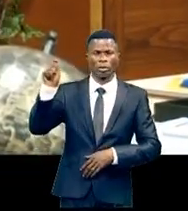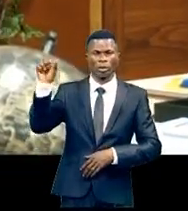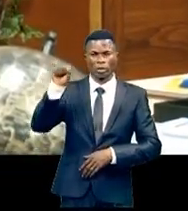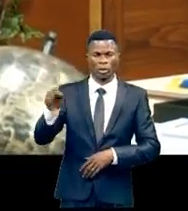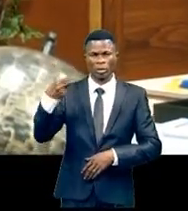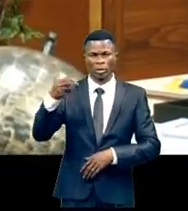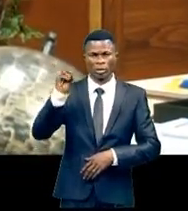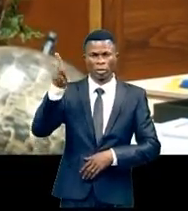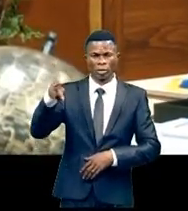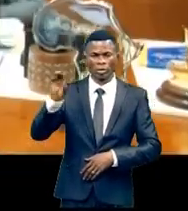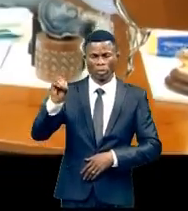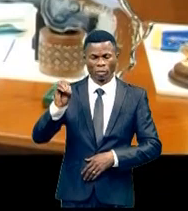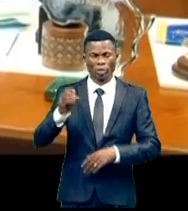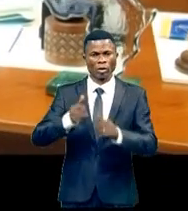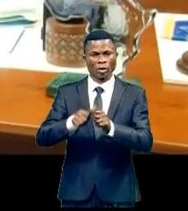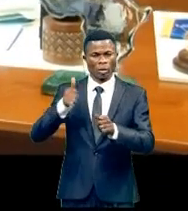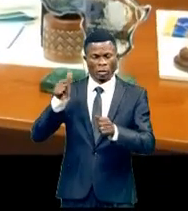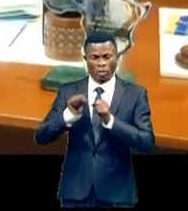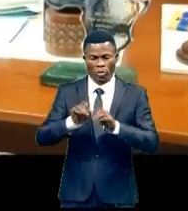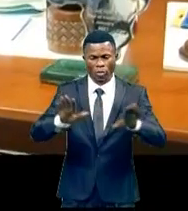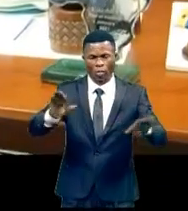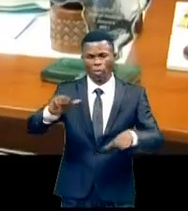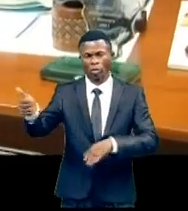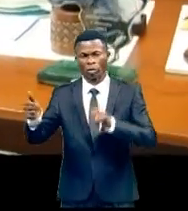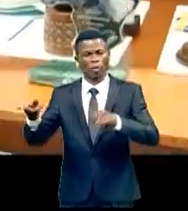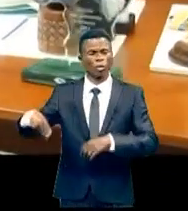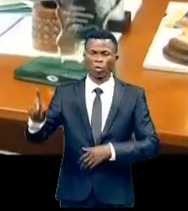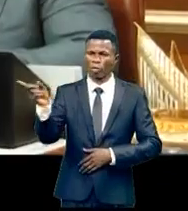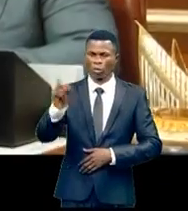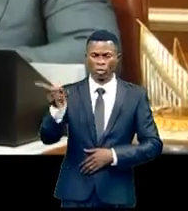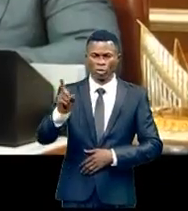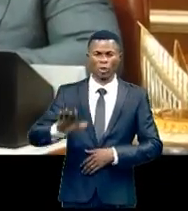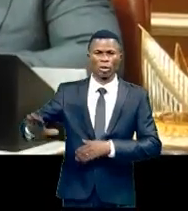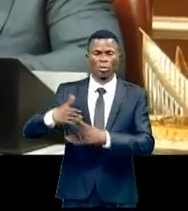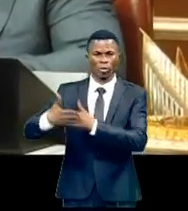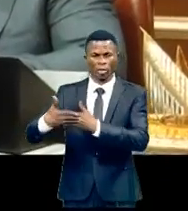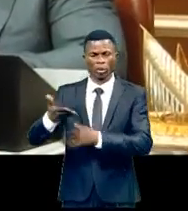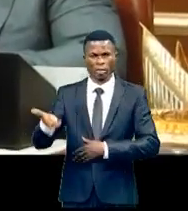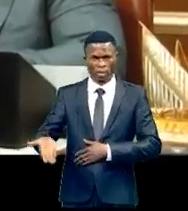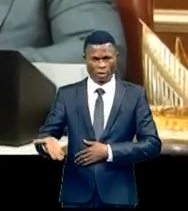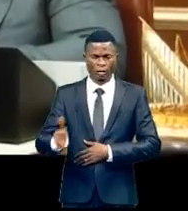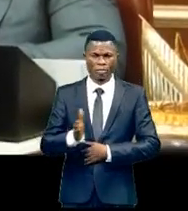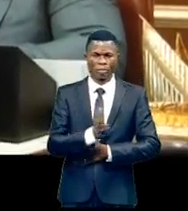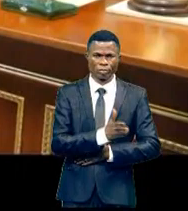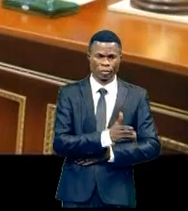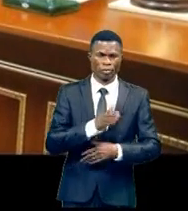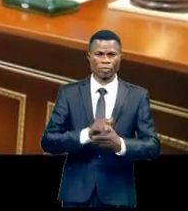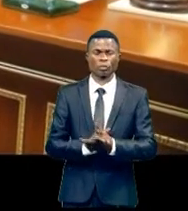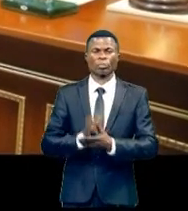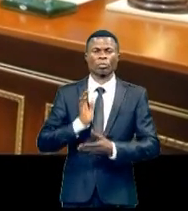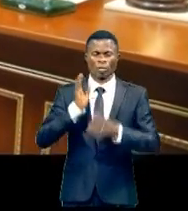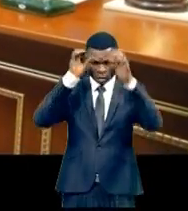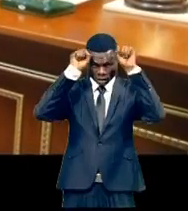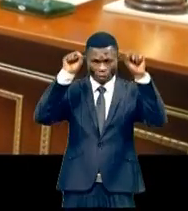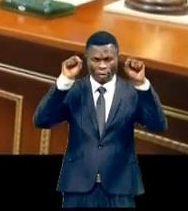ainsi éviter qu'elle se propage dans les autres provinces et pays limitrophes. Le président de